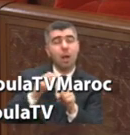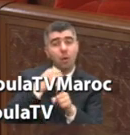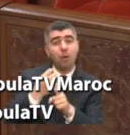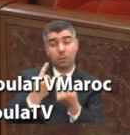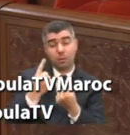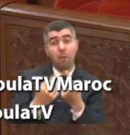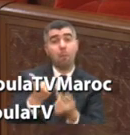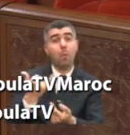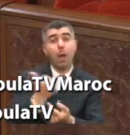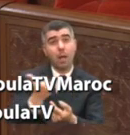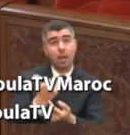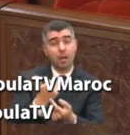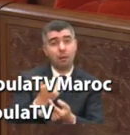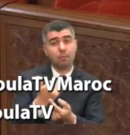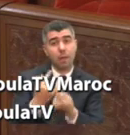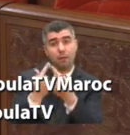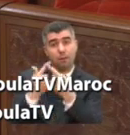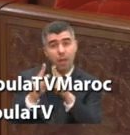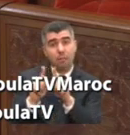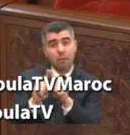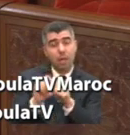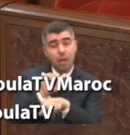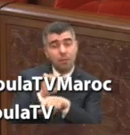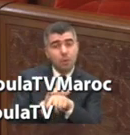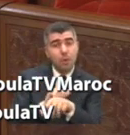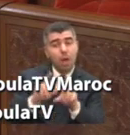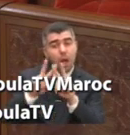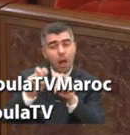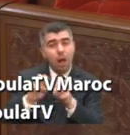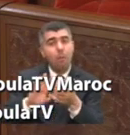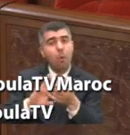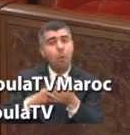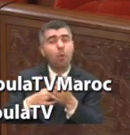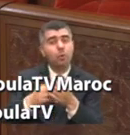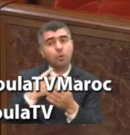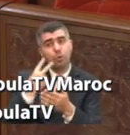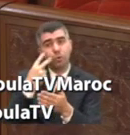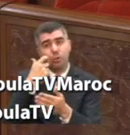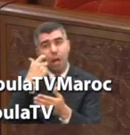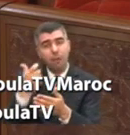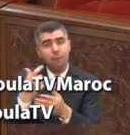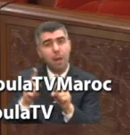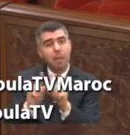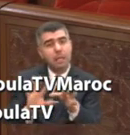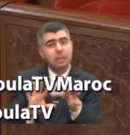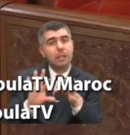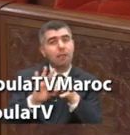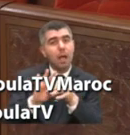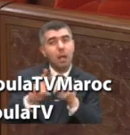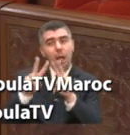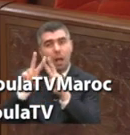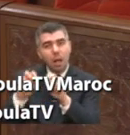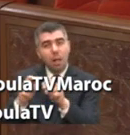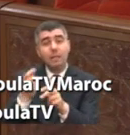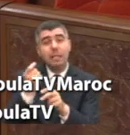خص الوكاله الوطنيه تقوم بالدور ديالها ديال التقنين وديال الضبط ديال هذه المساحات بناء على اتفاقيات جديده